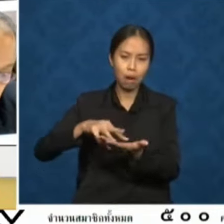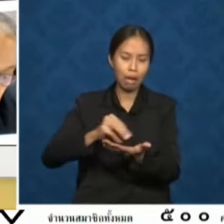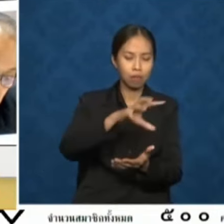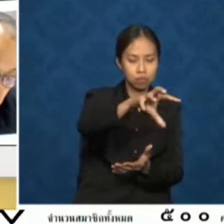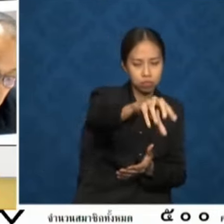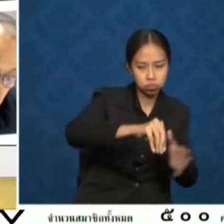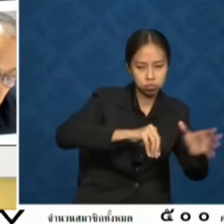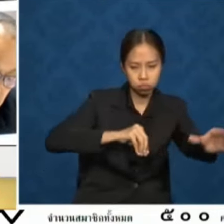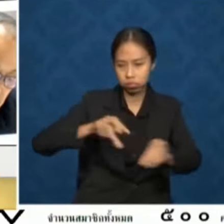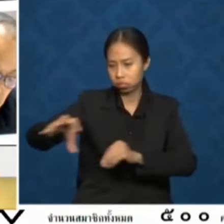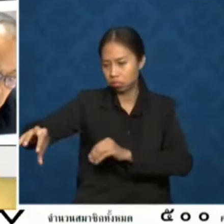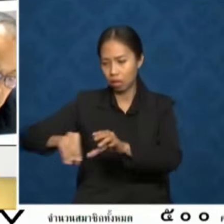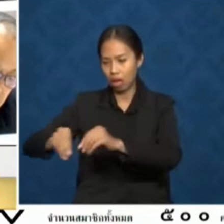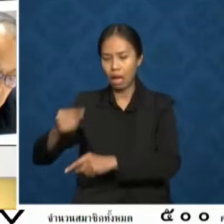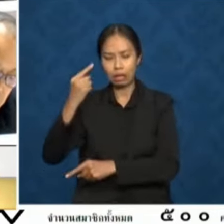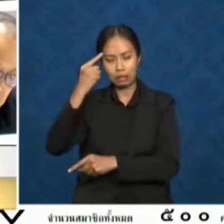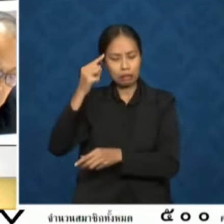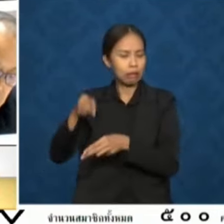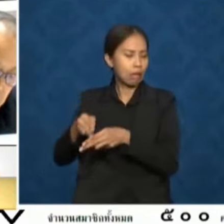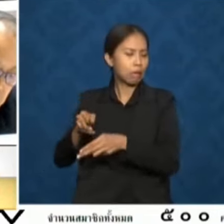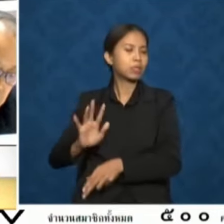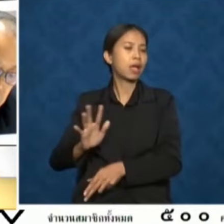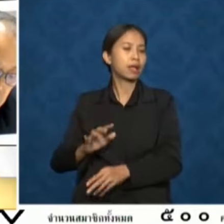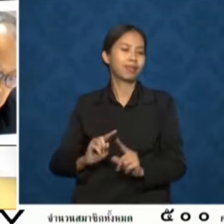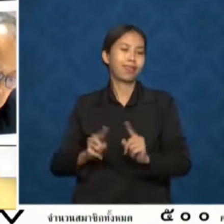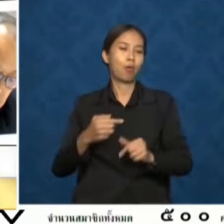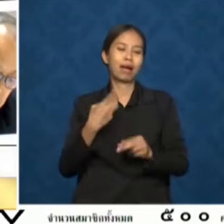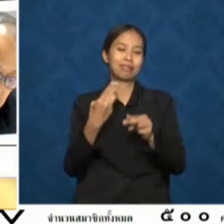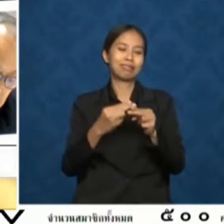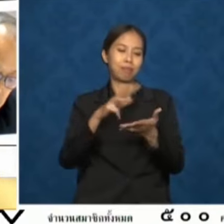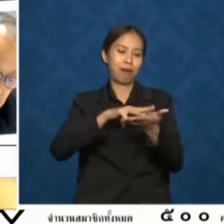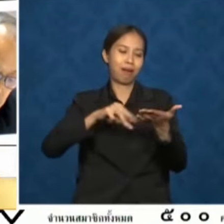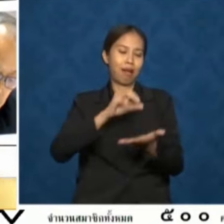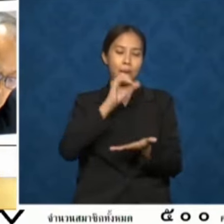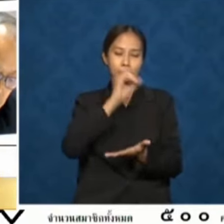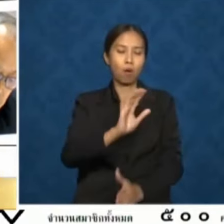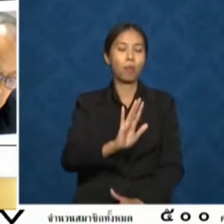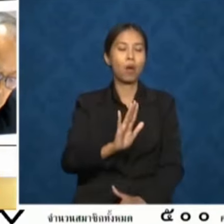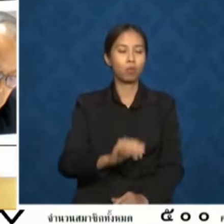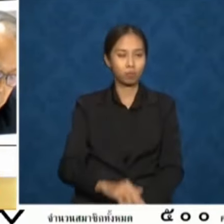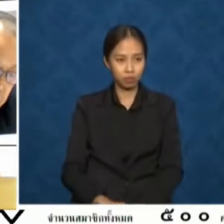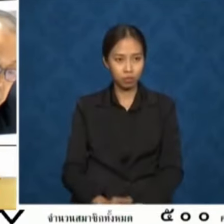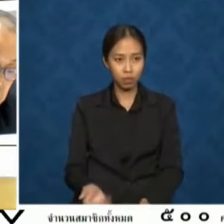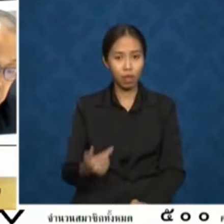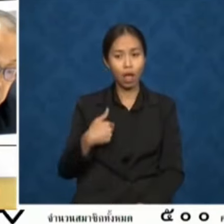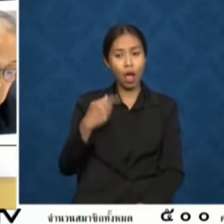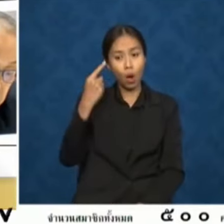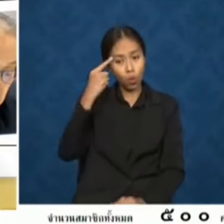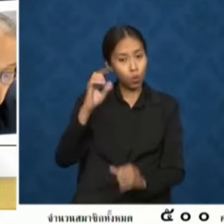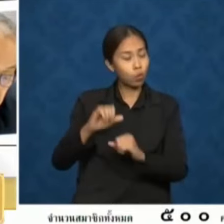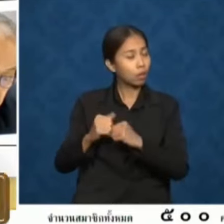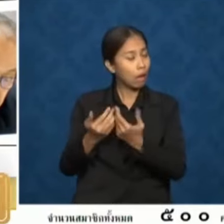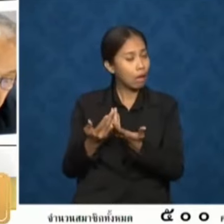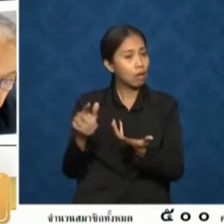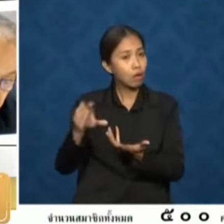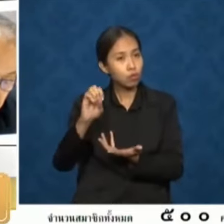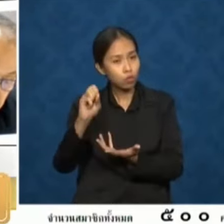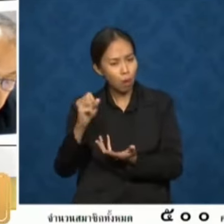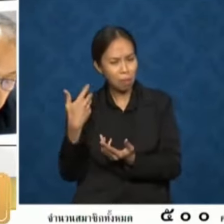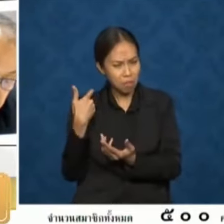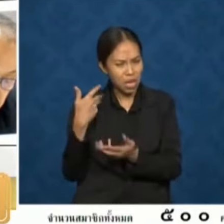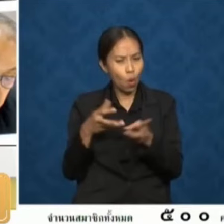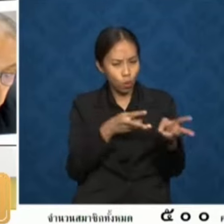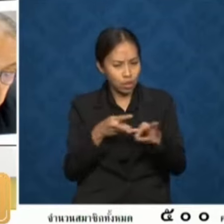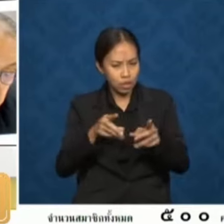างๆนะครับผมไม่อยากเอ่ยชื่อเขาเดี๋ยวจะเสียหายแล้วก็ไปบอกว่ารู้ข้อสอบมันจะมีกระบวนการนี่ตกเบ็ดเยอะแ